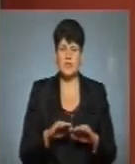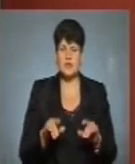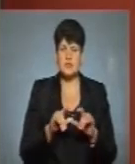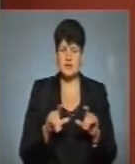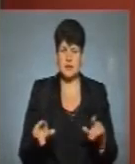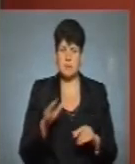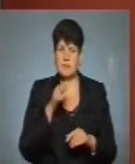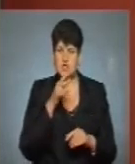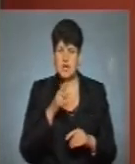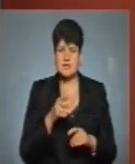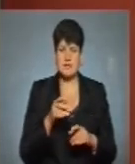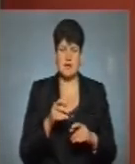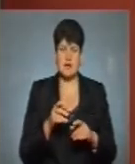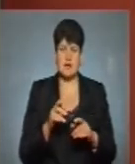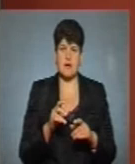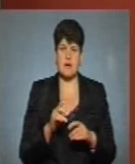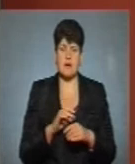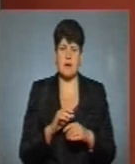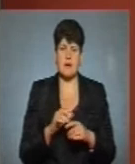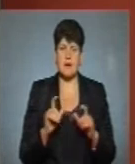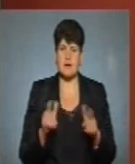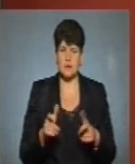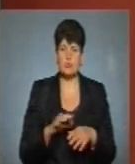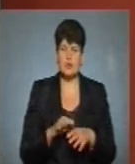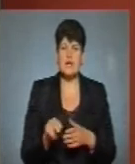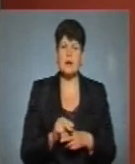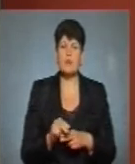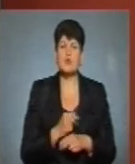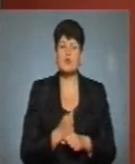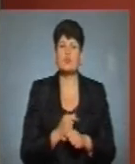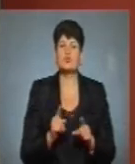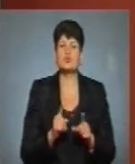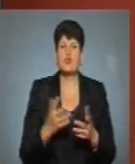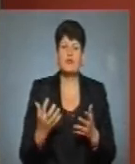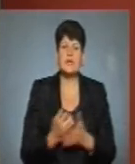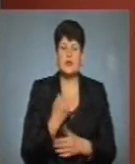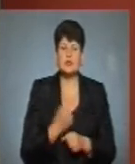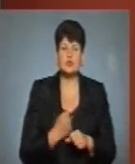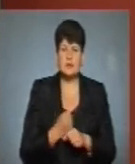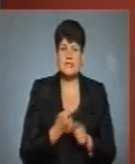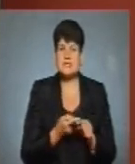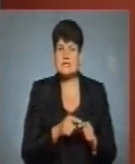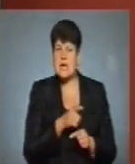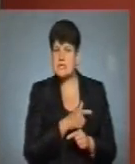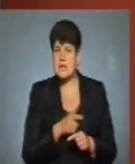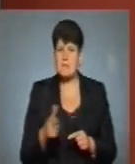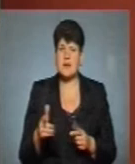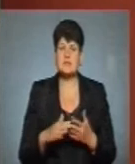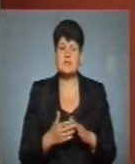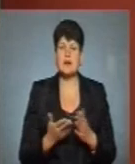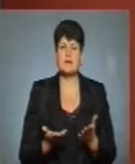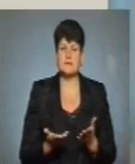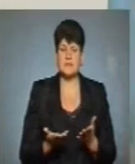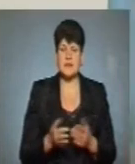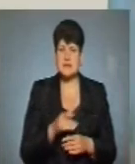під час карантину проводилися ремонтні роботи. Так. Розкажіть більше, що безпосередньо вдалося зробити за цей період, у якому стані наразі? За